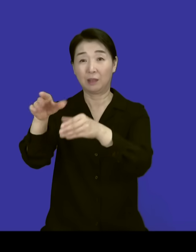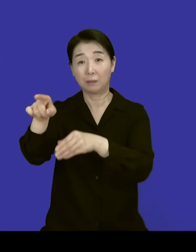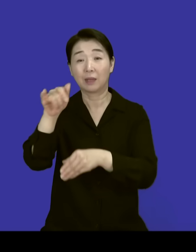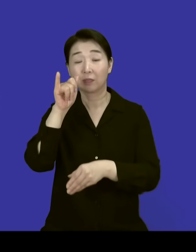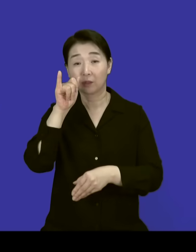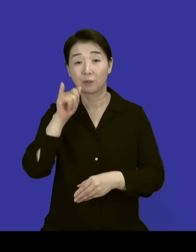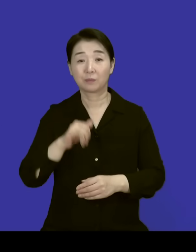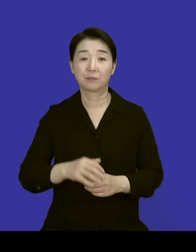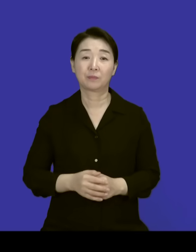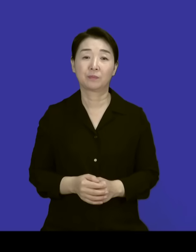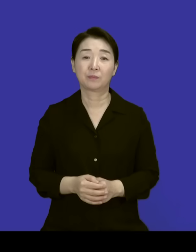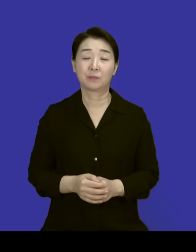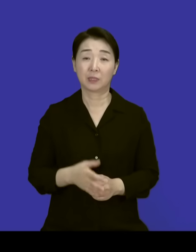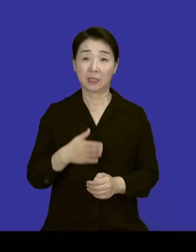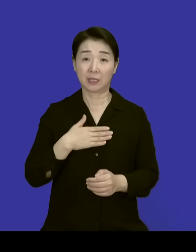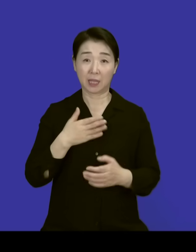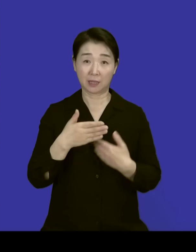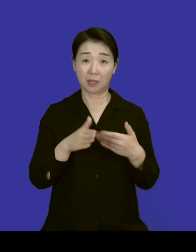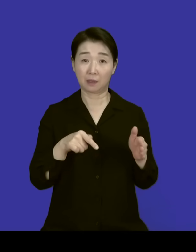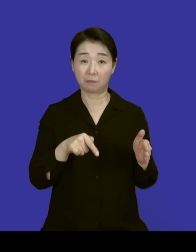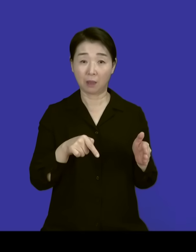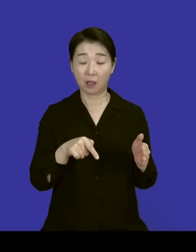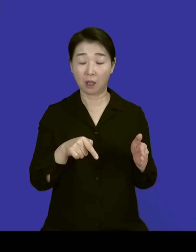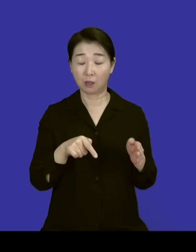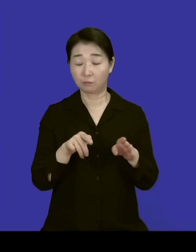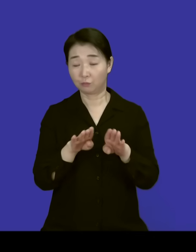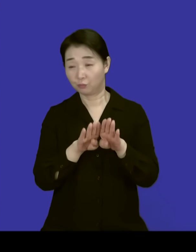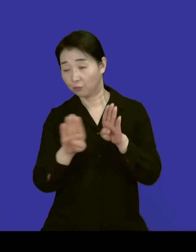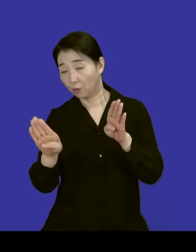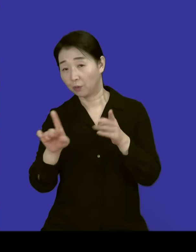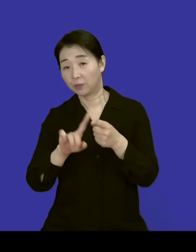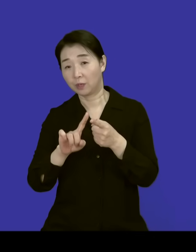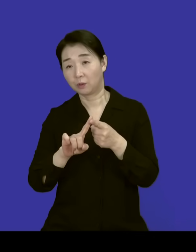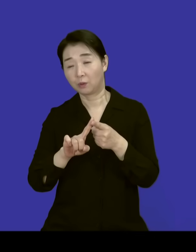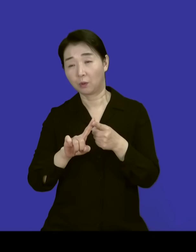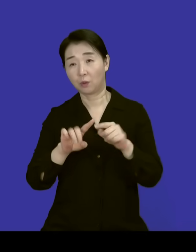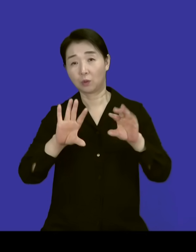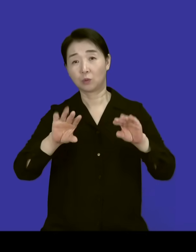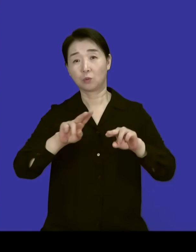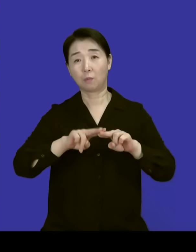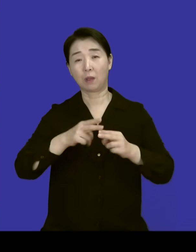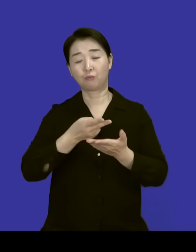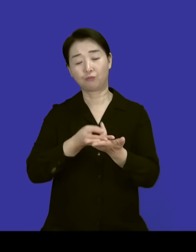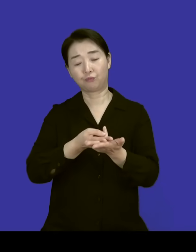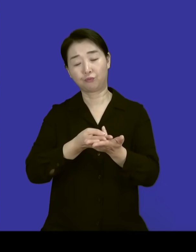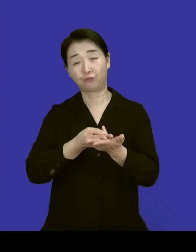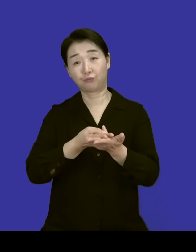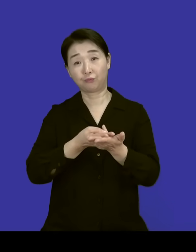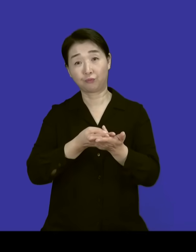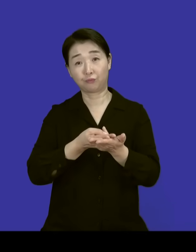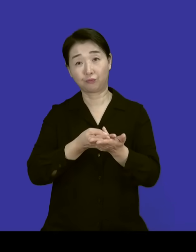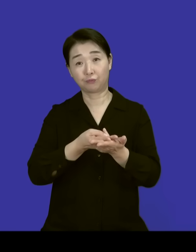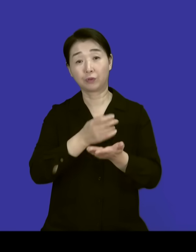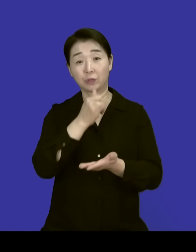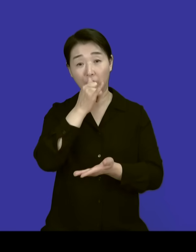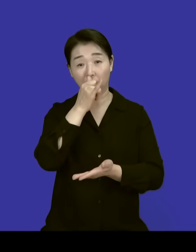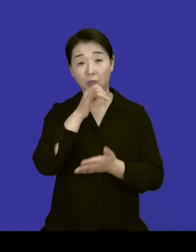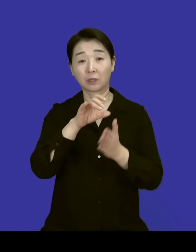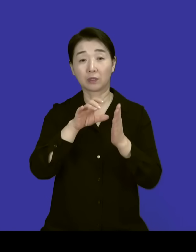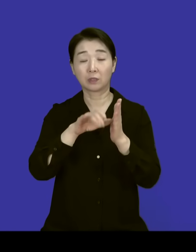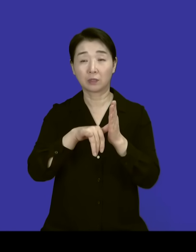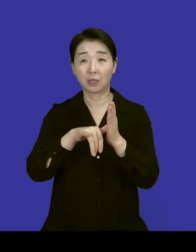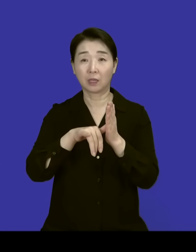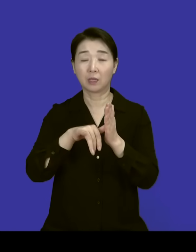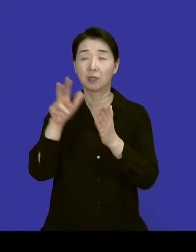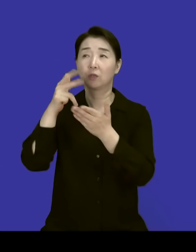그 응접실 같은데 조그만 데 있었고 전 제 방에 문을 이렇게 열어놓은 상태에서 소파에 누워서 잠깐 있는데 그때 이제 딱